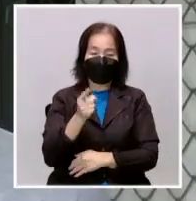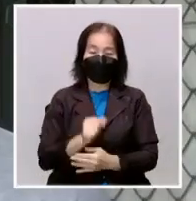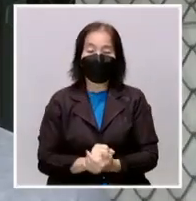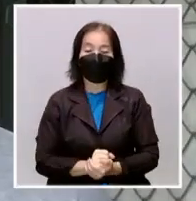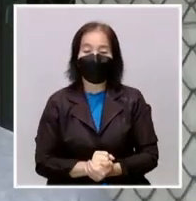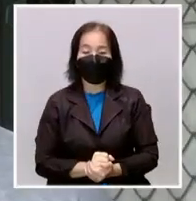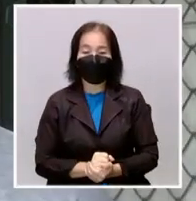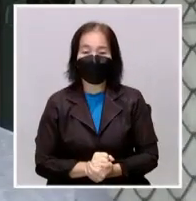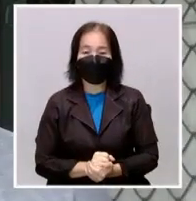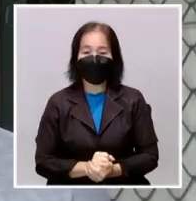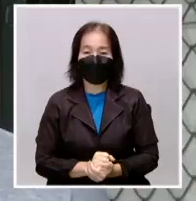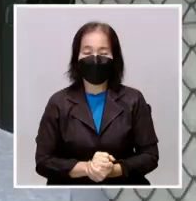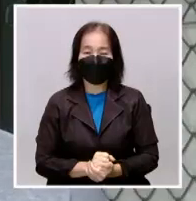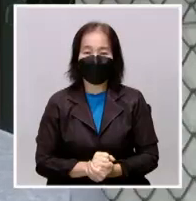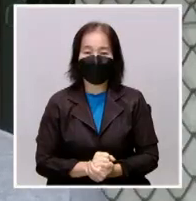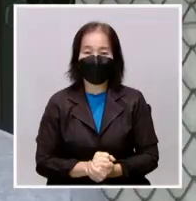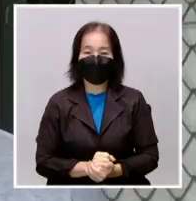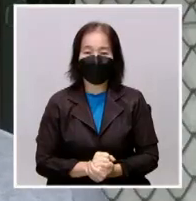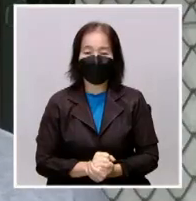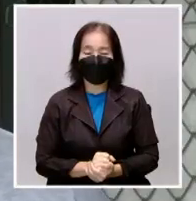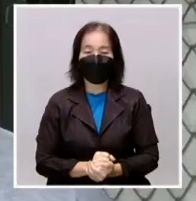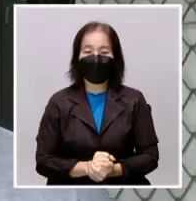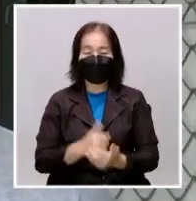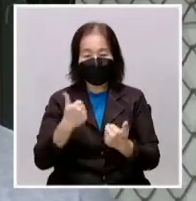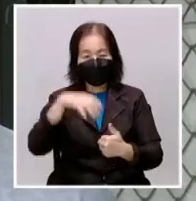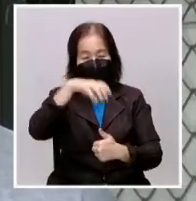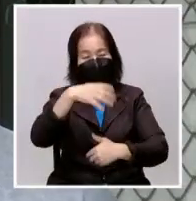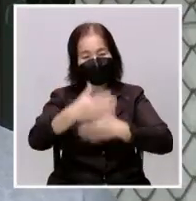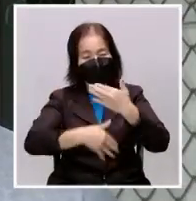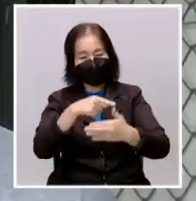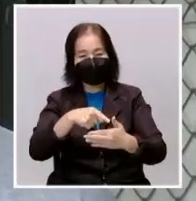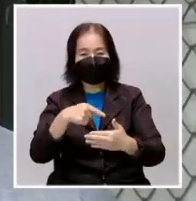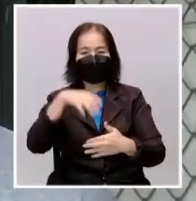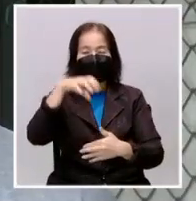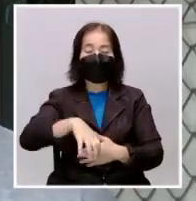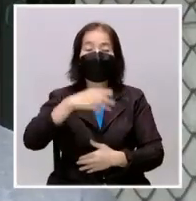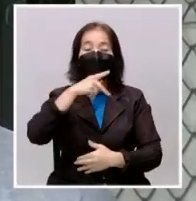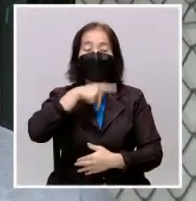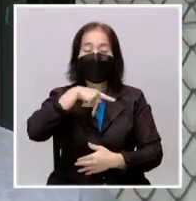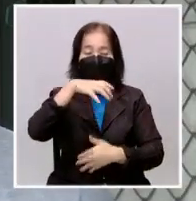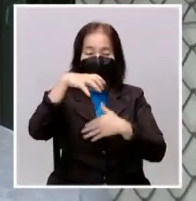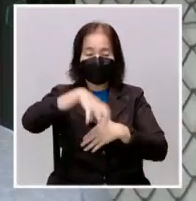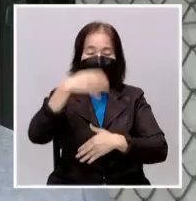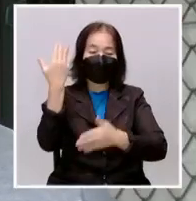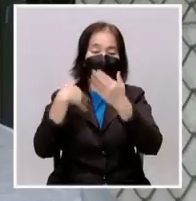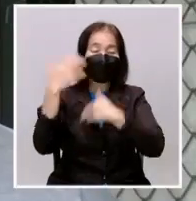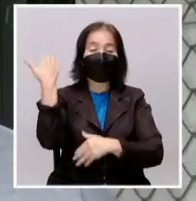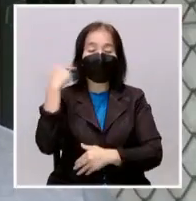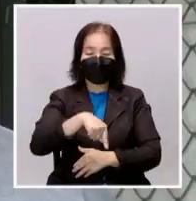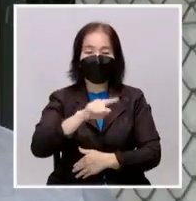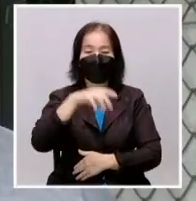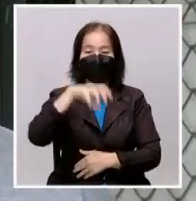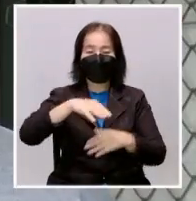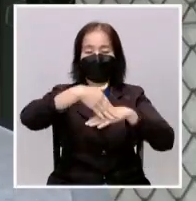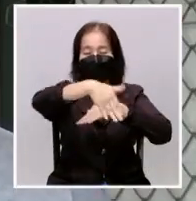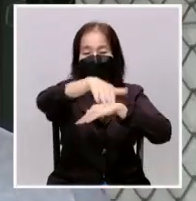อนนี้นะ แล้วในตลาดเก่าเป็นยังไงบ้างครับพี่ ในตลาดเก่ามันอยู่นอกก